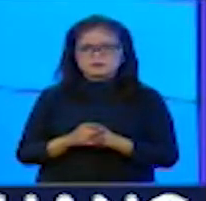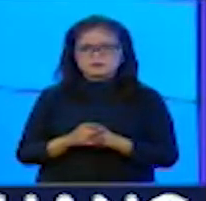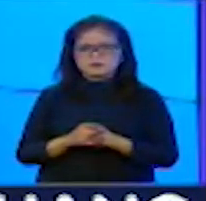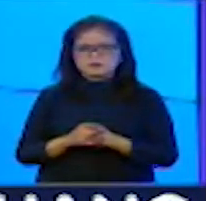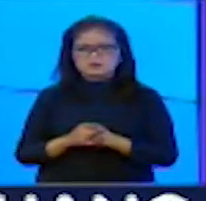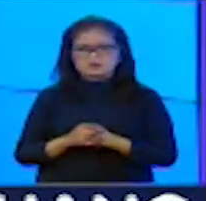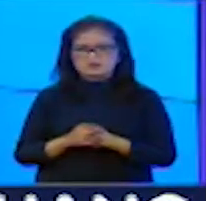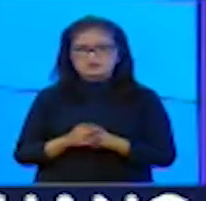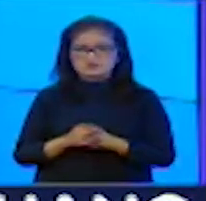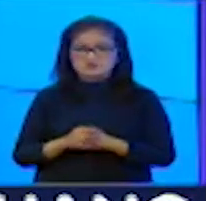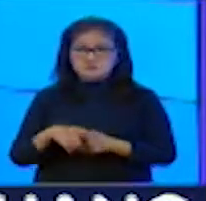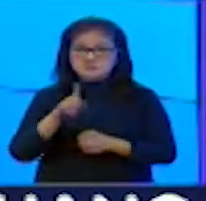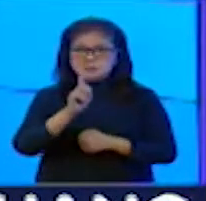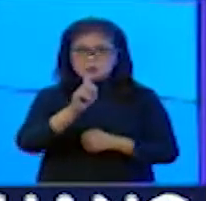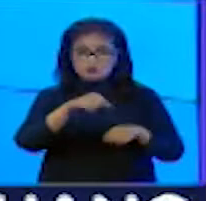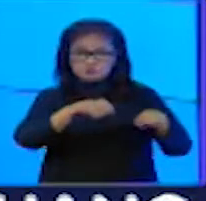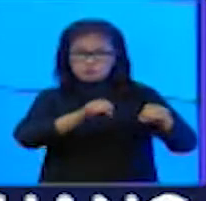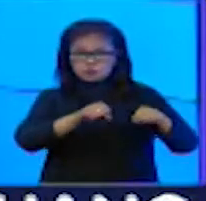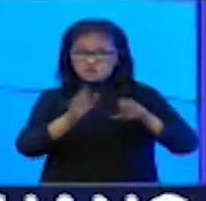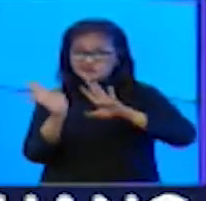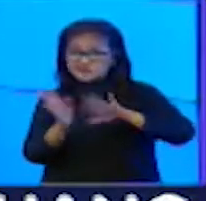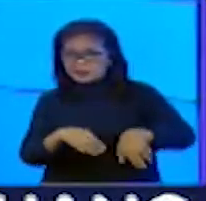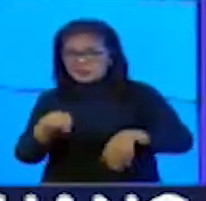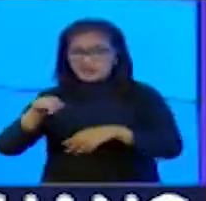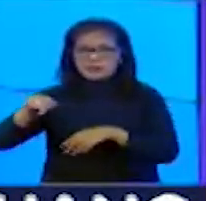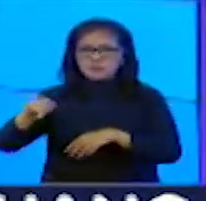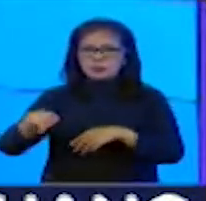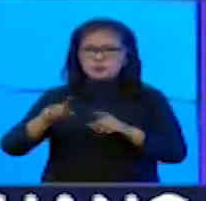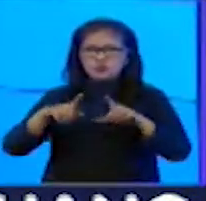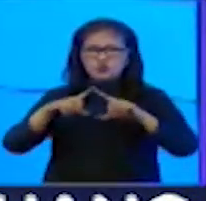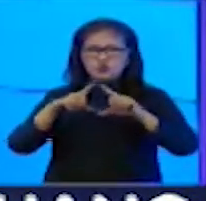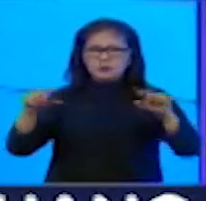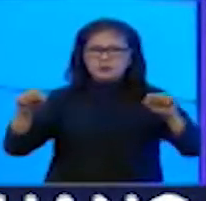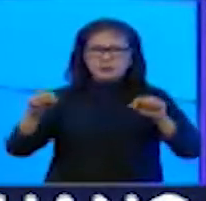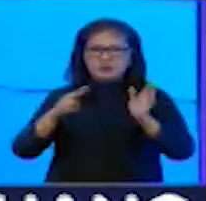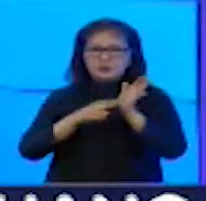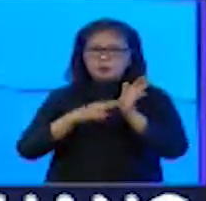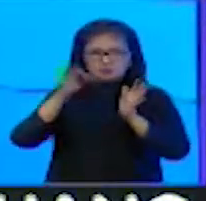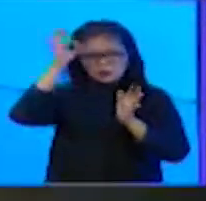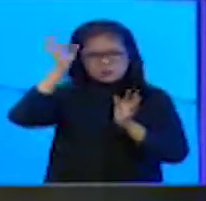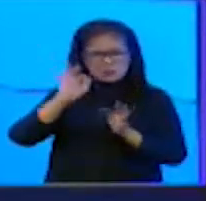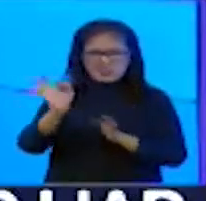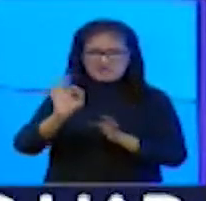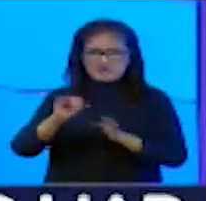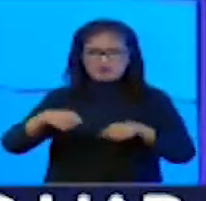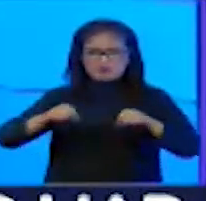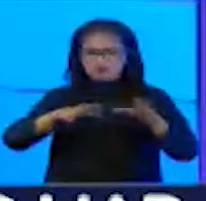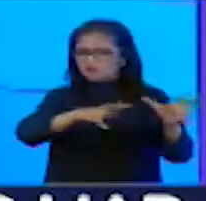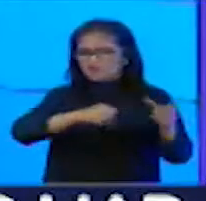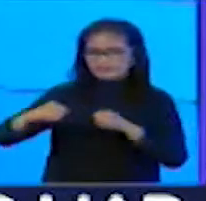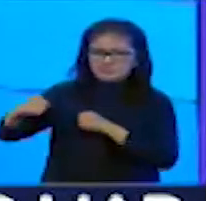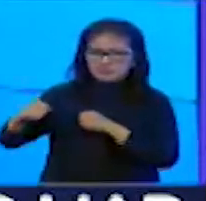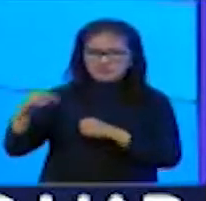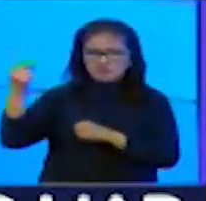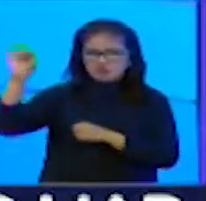Satu di antara motor yang ditinggal pemiliknya tidak dilengkapi dengan nomor plat kendaraan. Seluruh sepeda motor sitaan ini kemudian dibawa ke Mapolsek